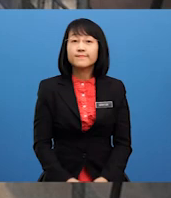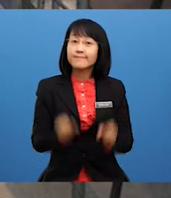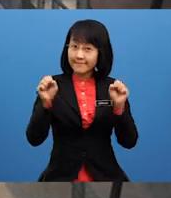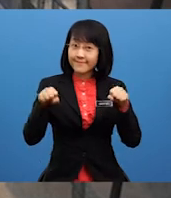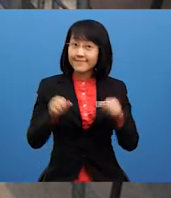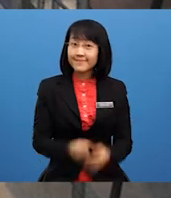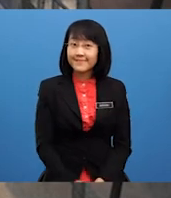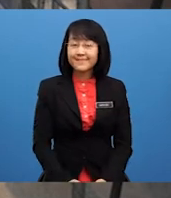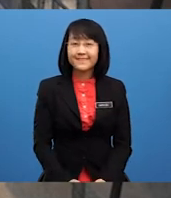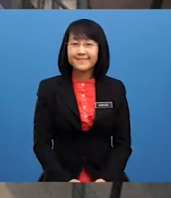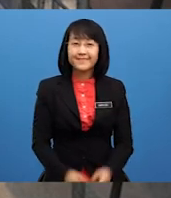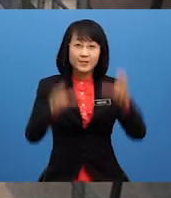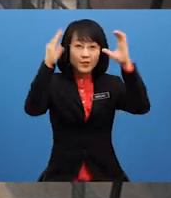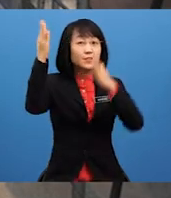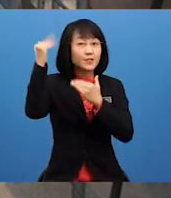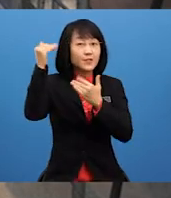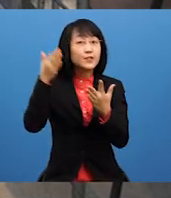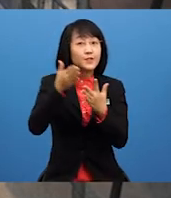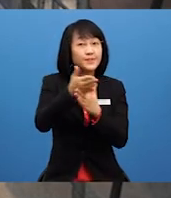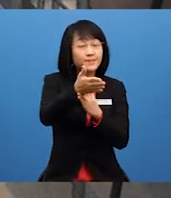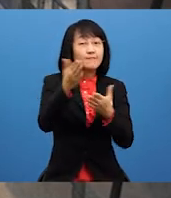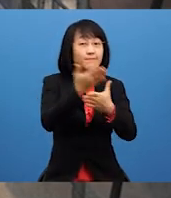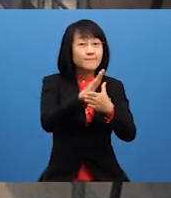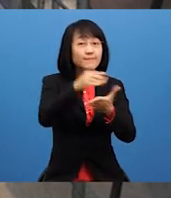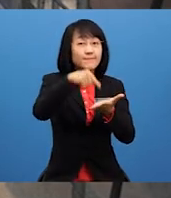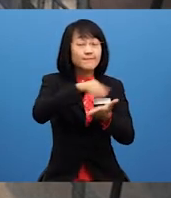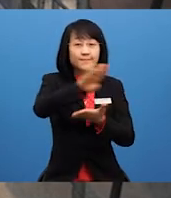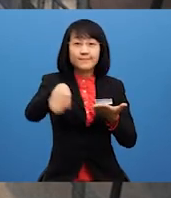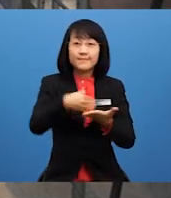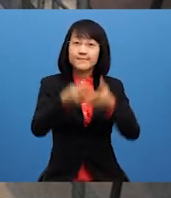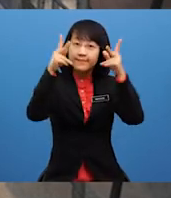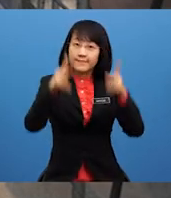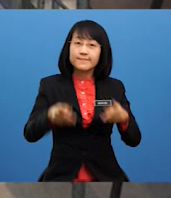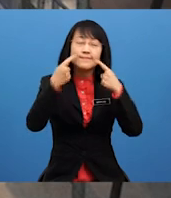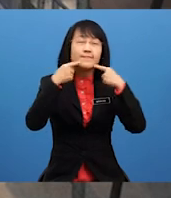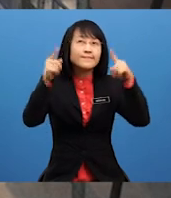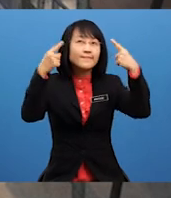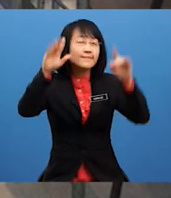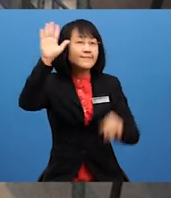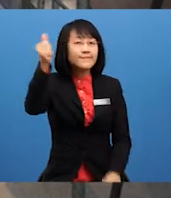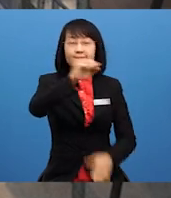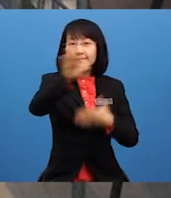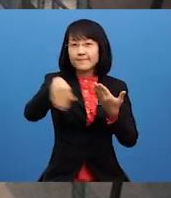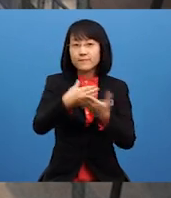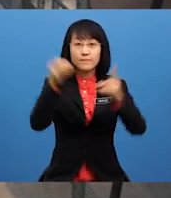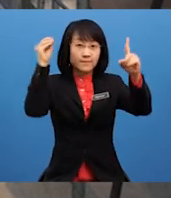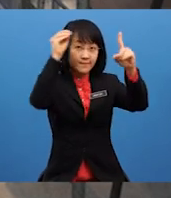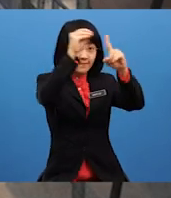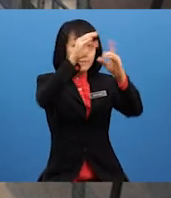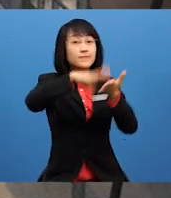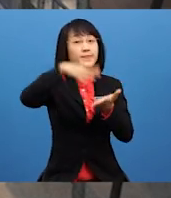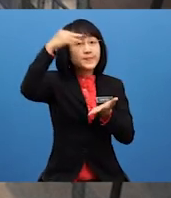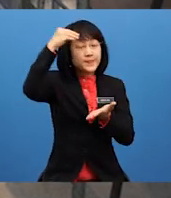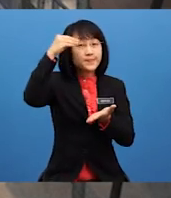pelajar? Cikgu harap melalui perkongsian ini, semua pelajar berjaya mencapai semua objektif pembelajaran